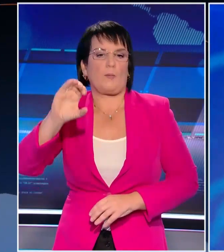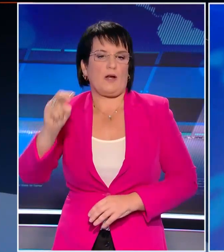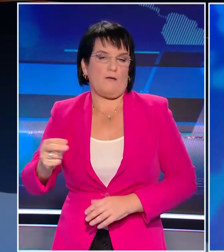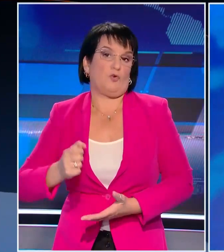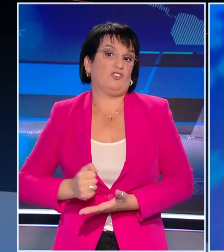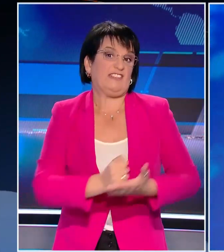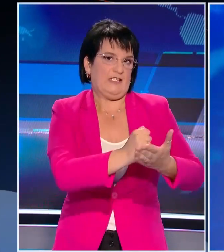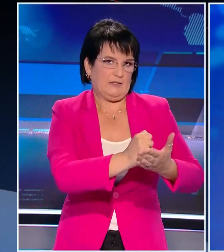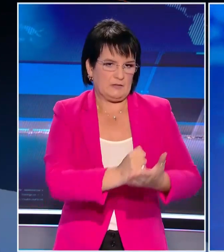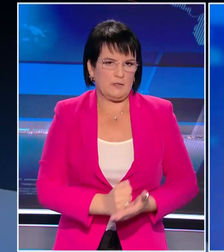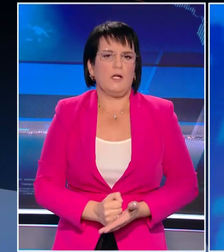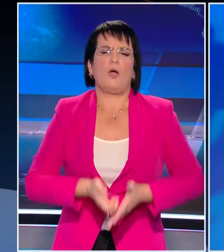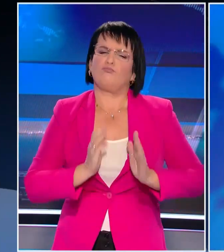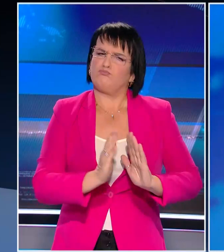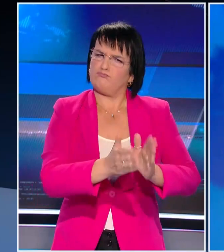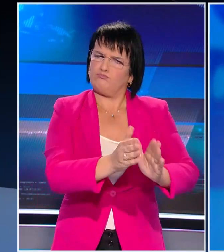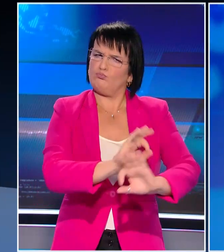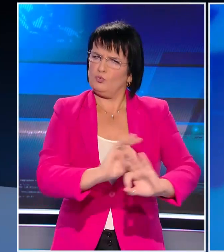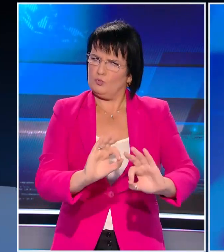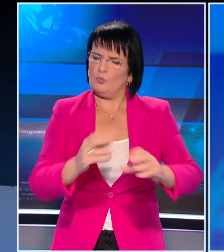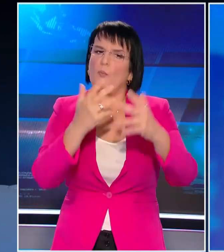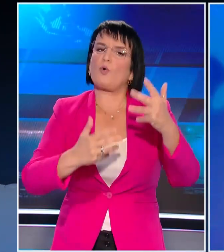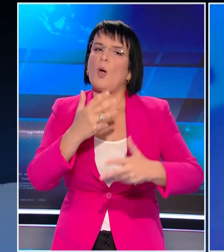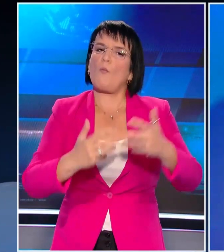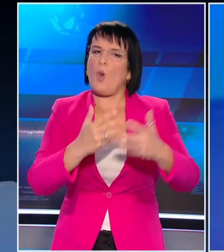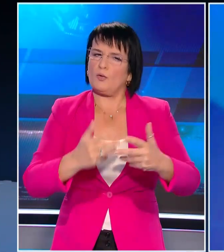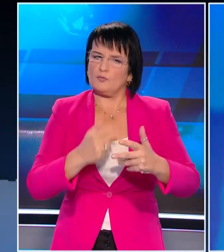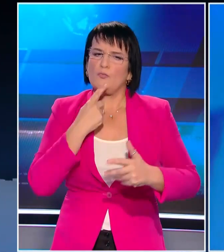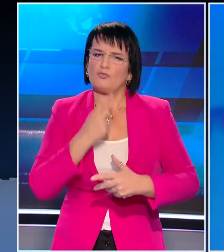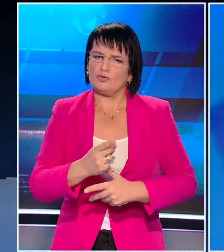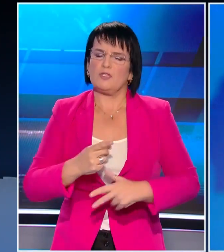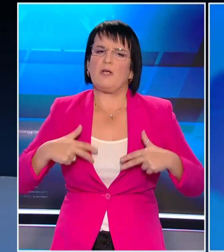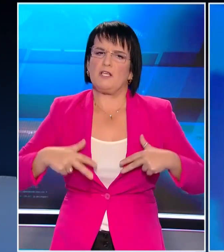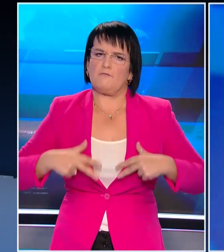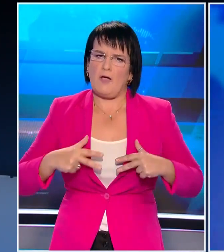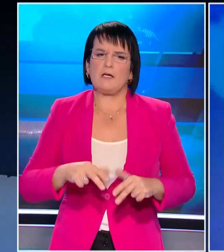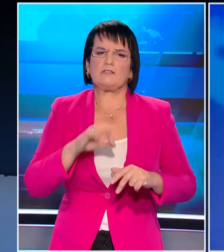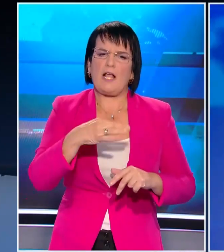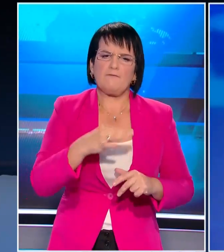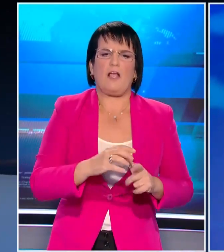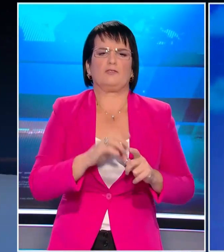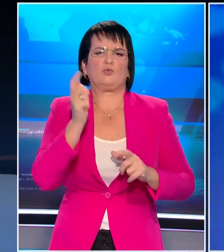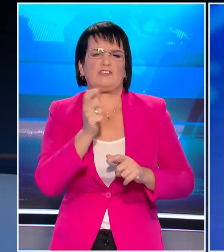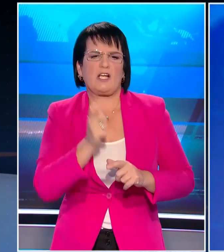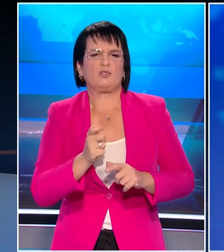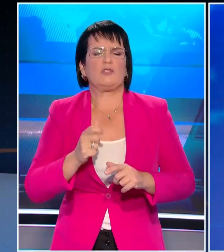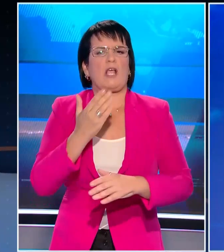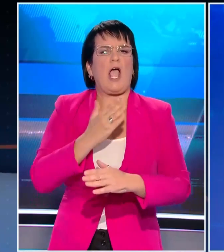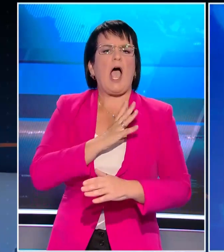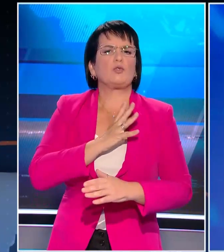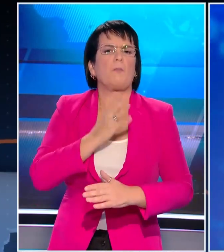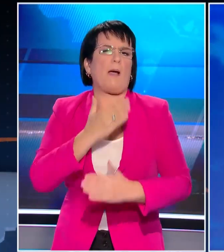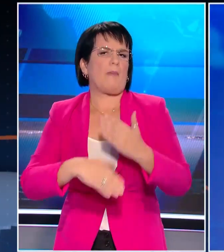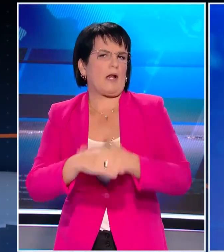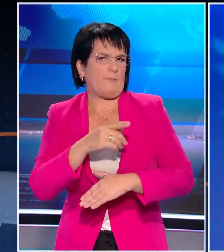συνέντευξη. Η καλή πορεία του προϋπολογισμού επέτρεψε στην κυβέρνηση παροχές σε ευάλωτους συνταξιούχους και αμαία, με τον Κυριάκο Μητσοτάκη να